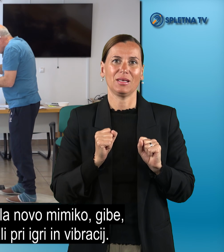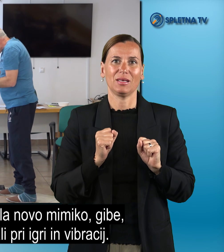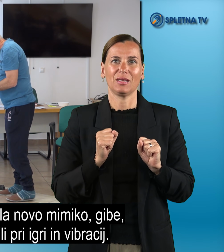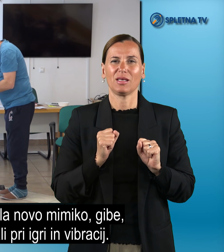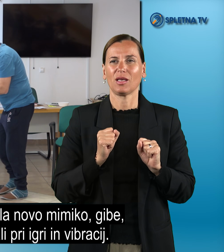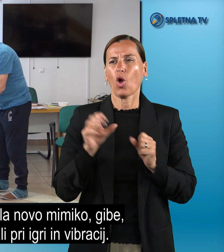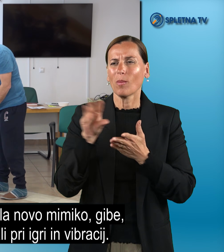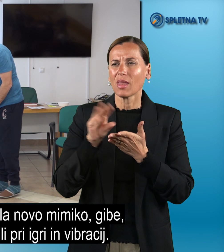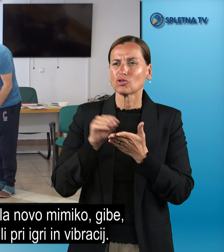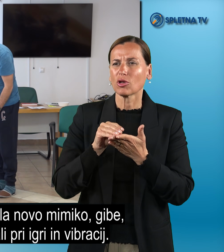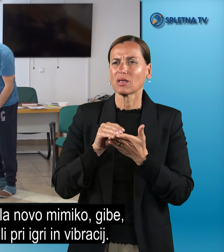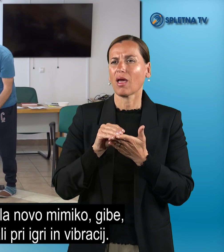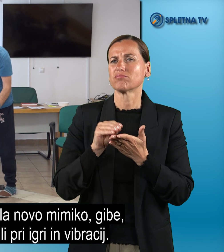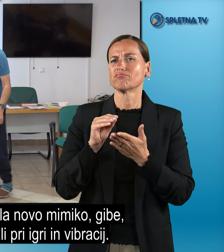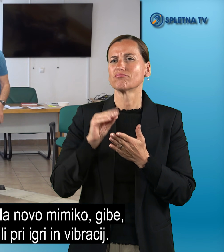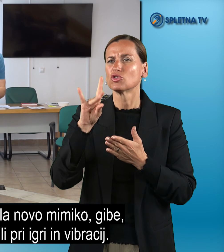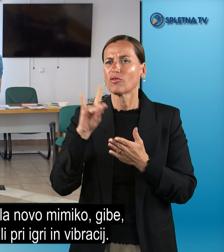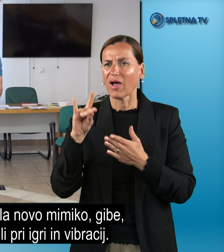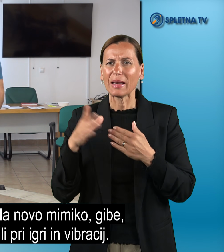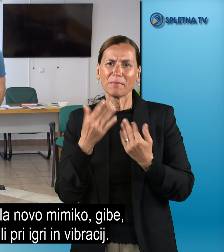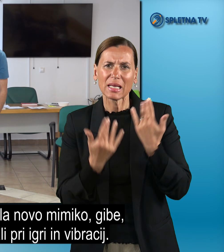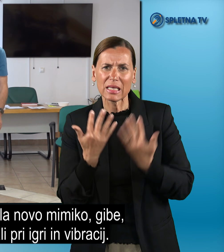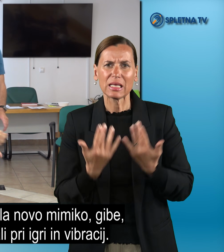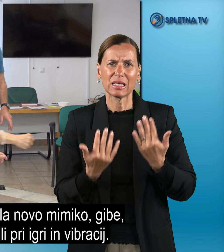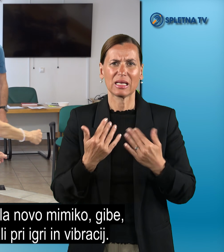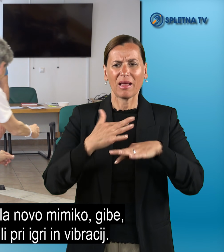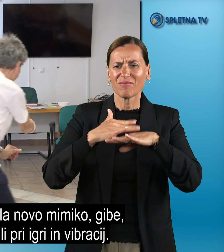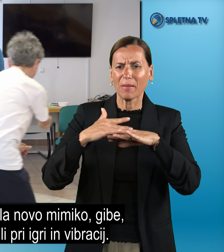obnašanje živali pri igri, vibracija.